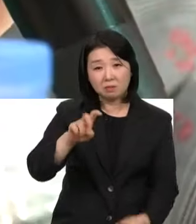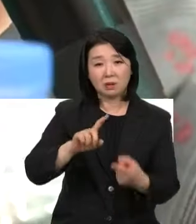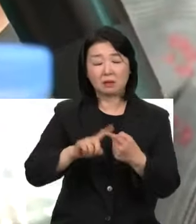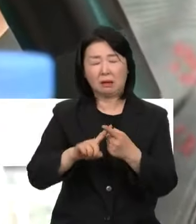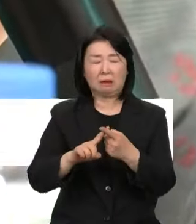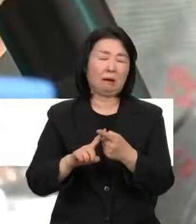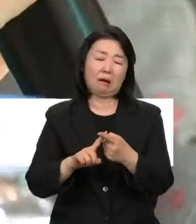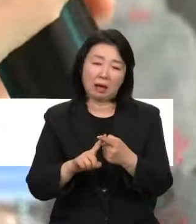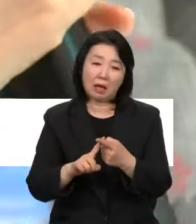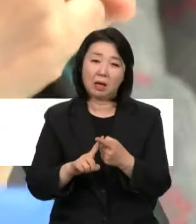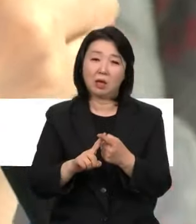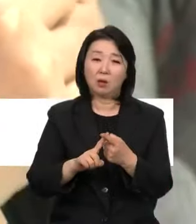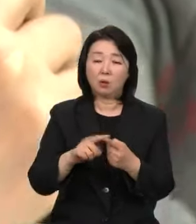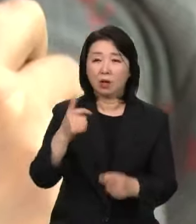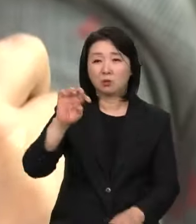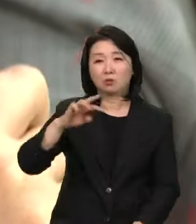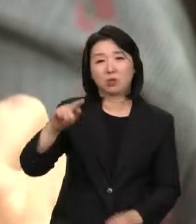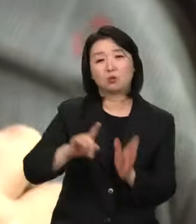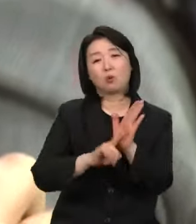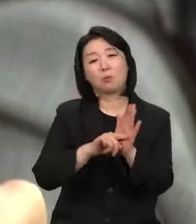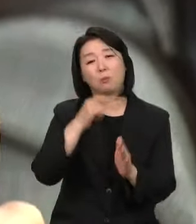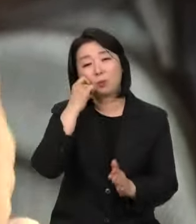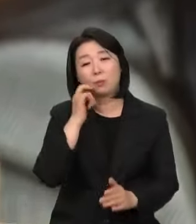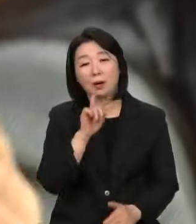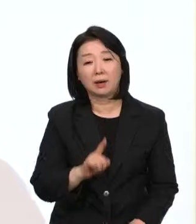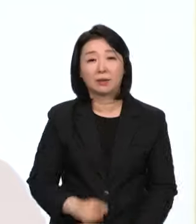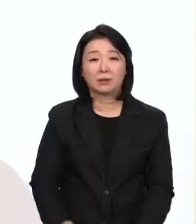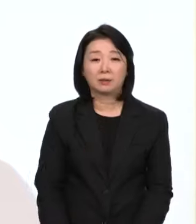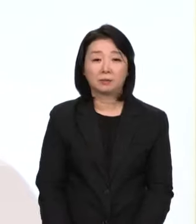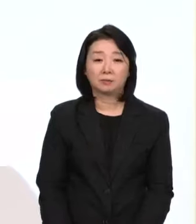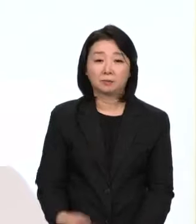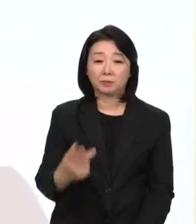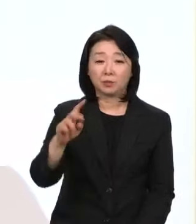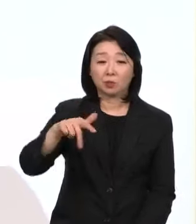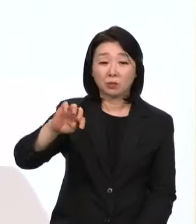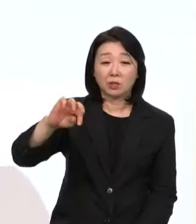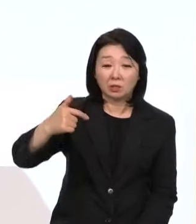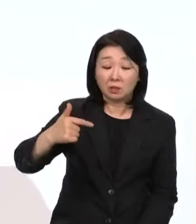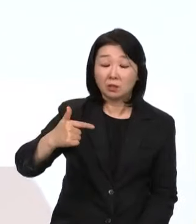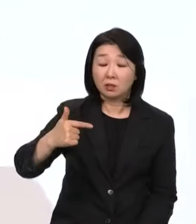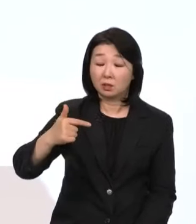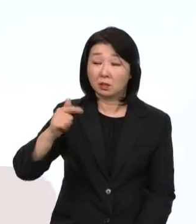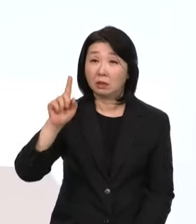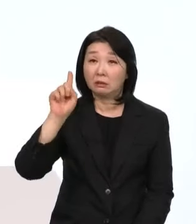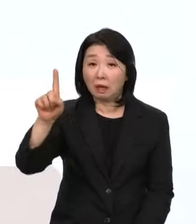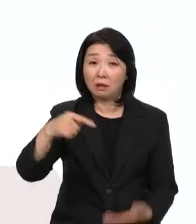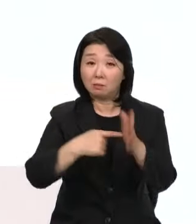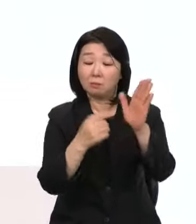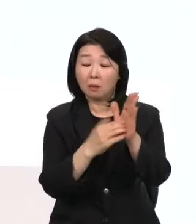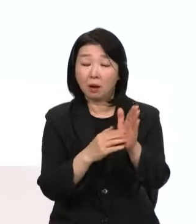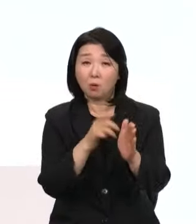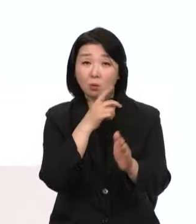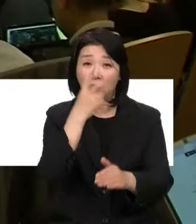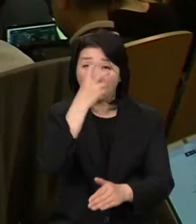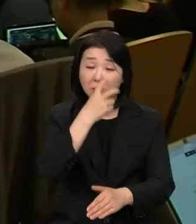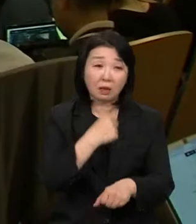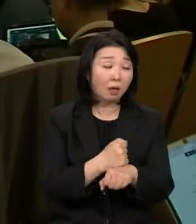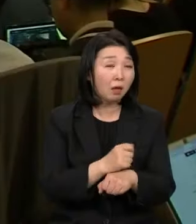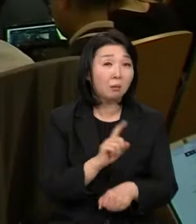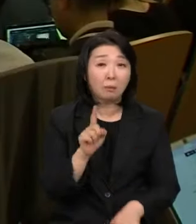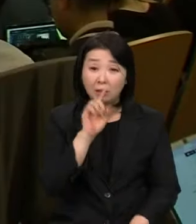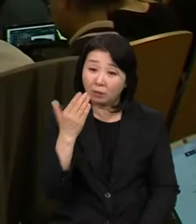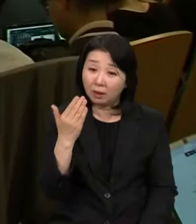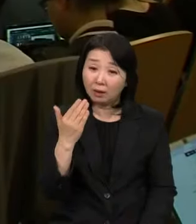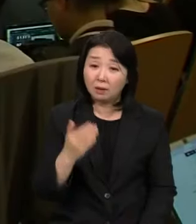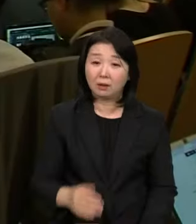과정에서 제대로 된 홍보조차 하지 못했다고 주장했습니다. 뉴진스 릴리즈 내일이거든요. 근데 어떻게 월요일날 감사를 해? 민